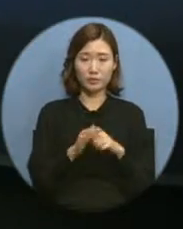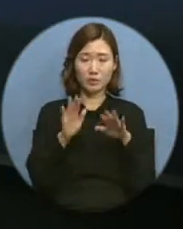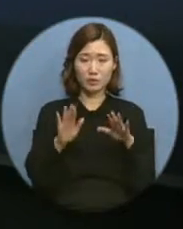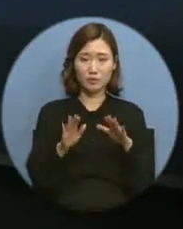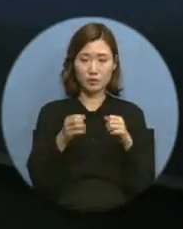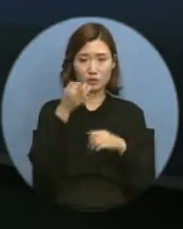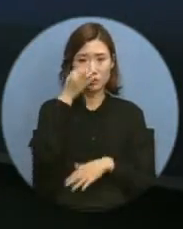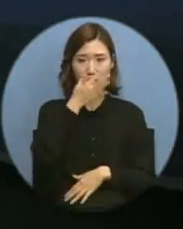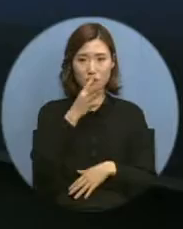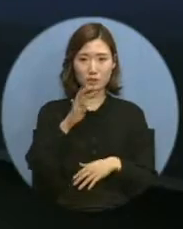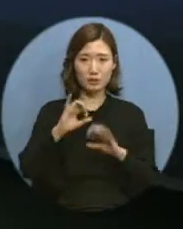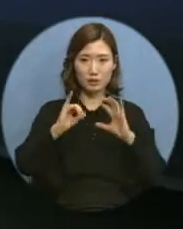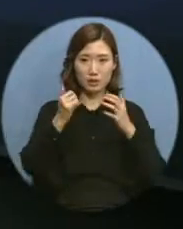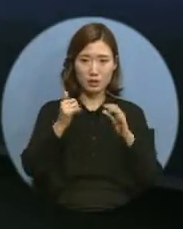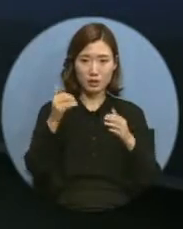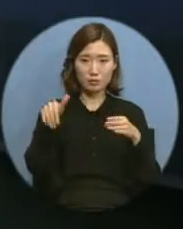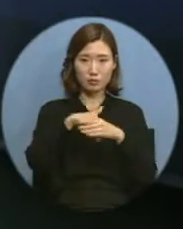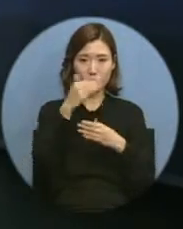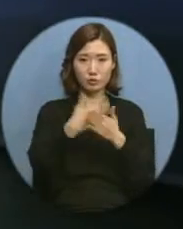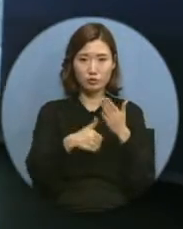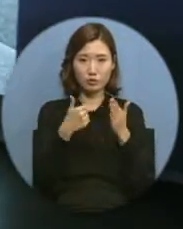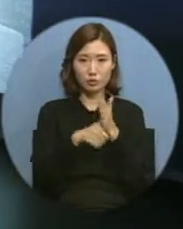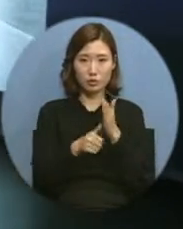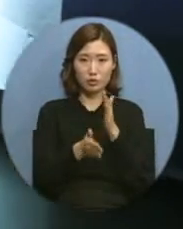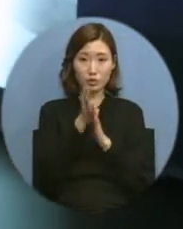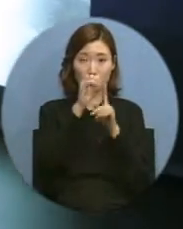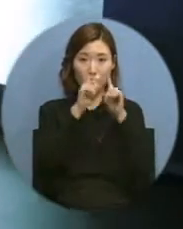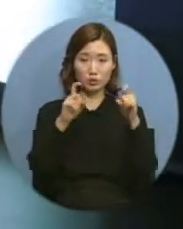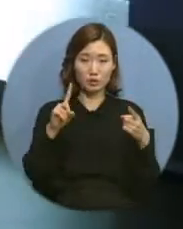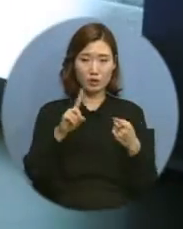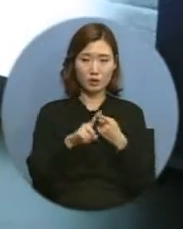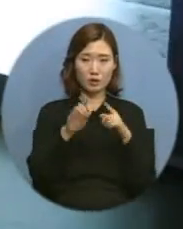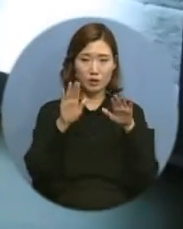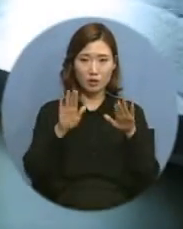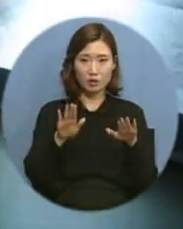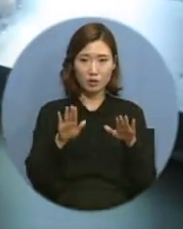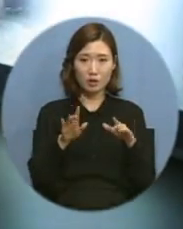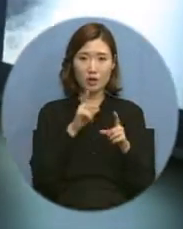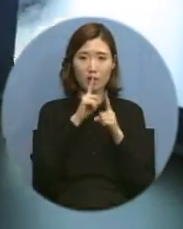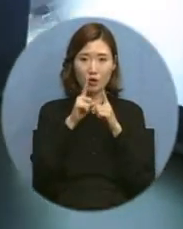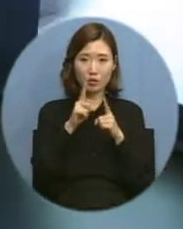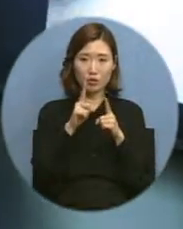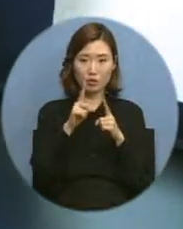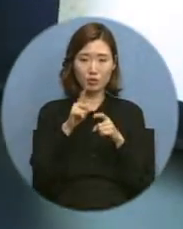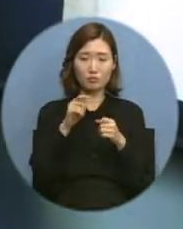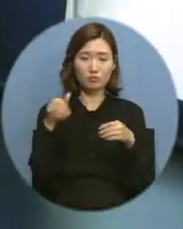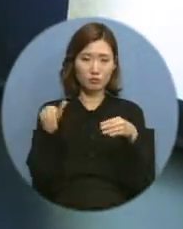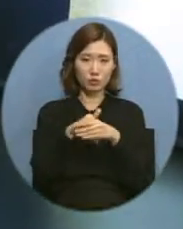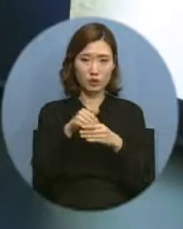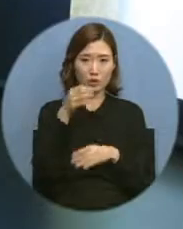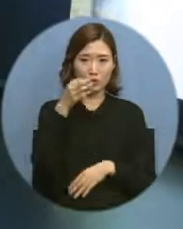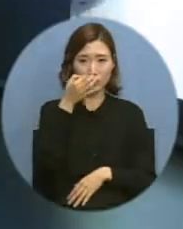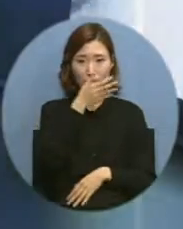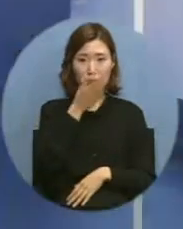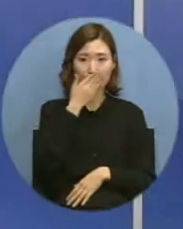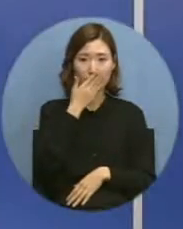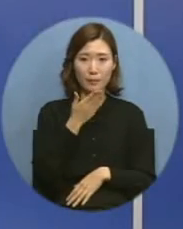이번 전시에서는 세계적인 문화유산 한양도성을 현대미술의 언어와 형식으로 만나볼 수 있습니다.